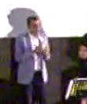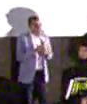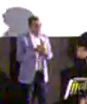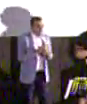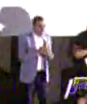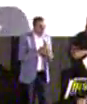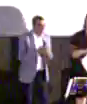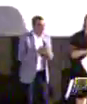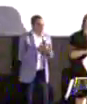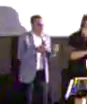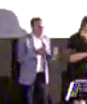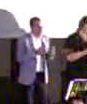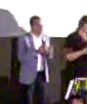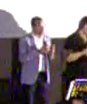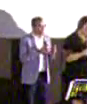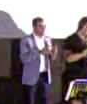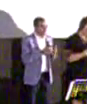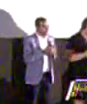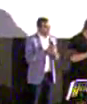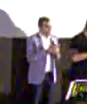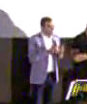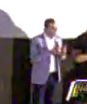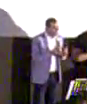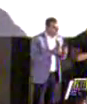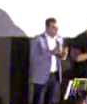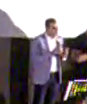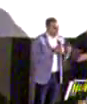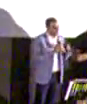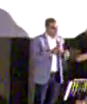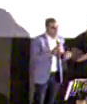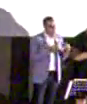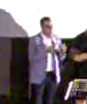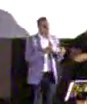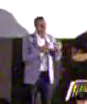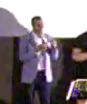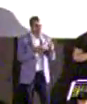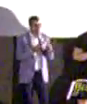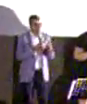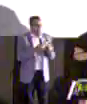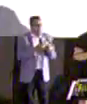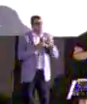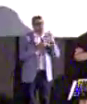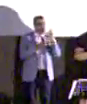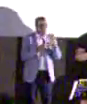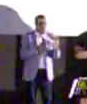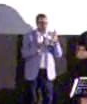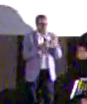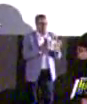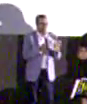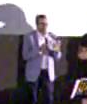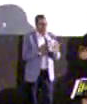تتكون من أشخاص قبلوا بكل سعادة وبكل إيمان بالقضية من